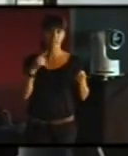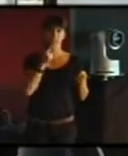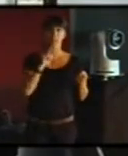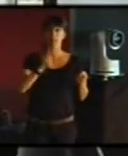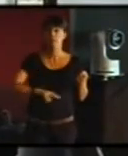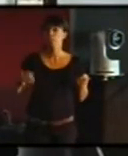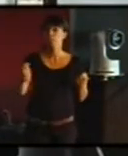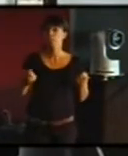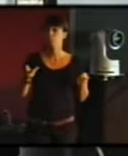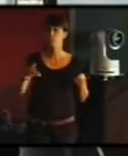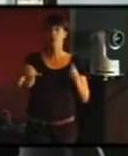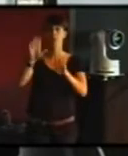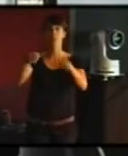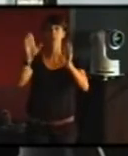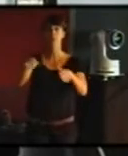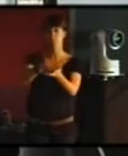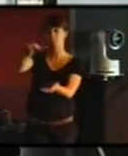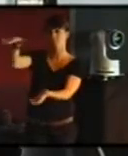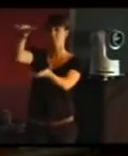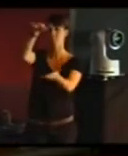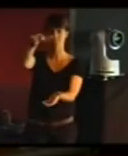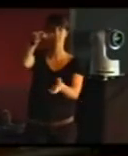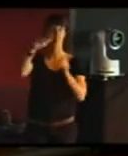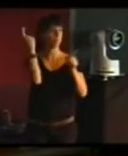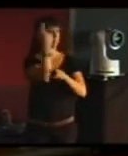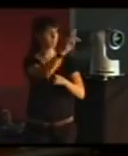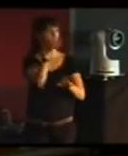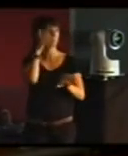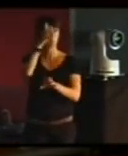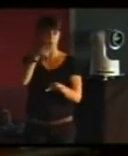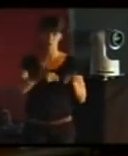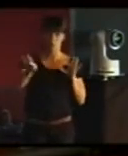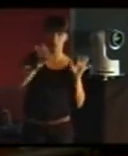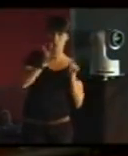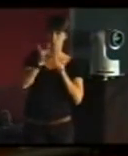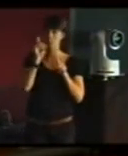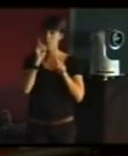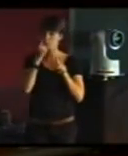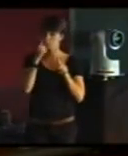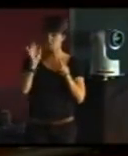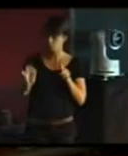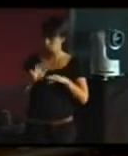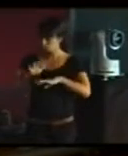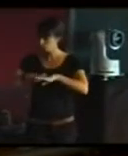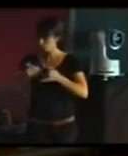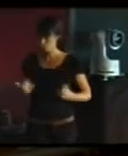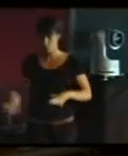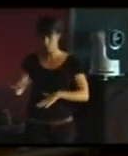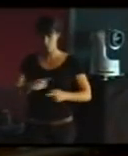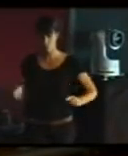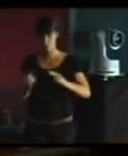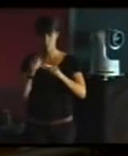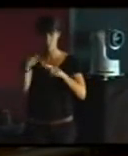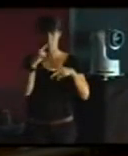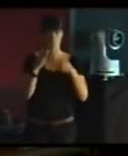plus ancrée localement, dans le patrimoine local. C'est peut-être pas que des mots, c'est vous qui nous avez appris que le